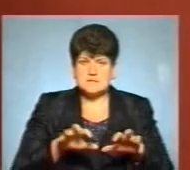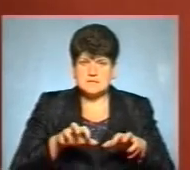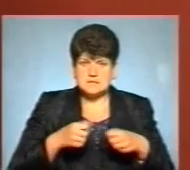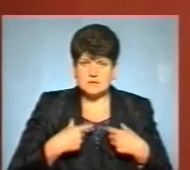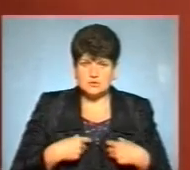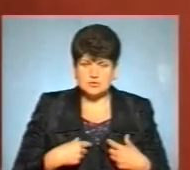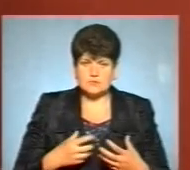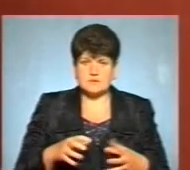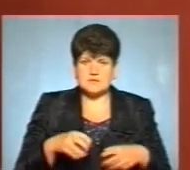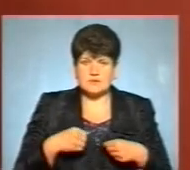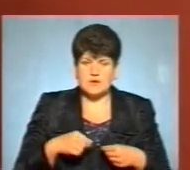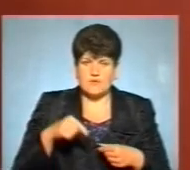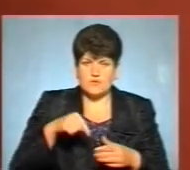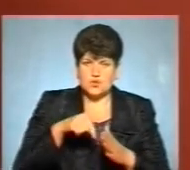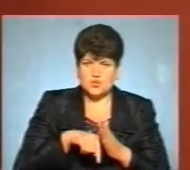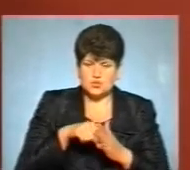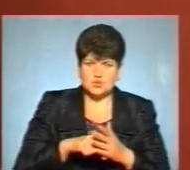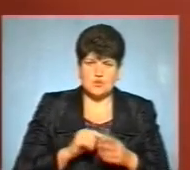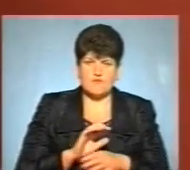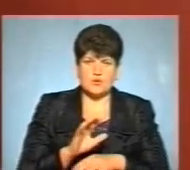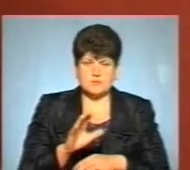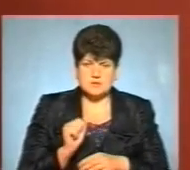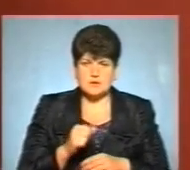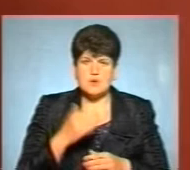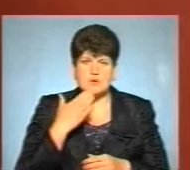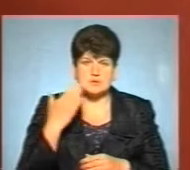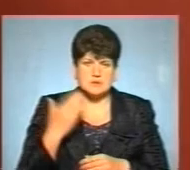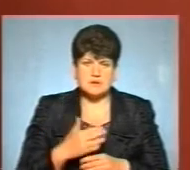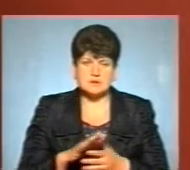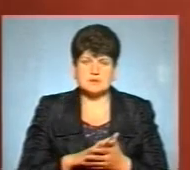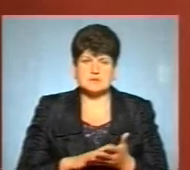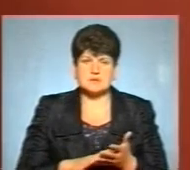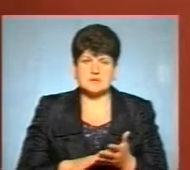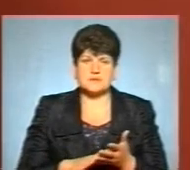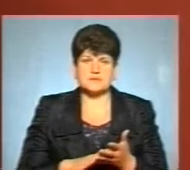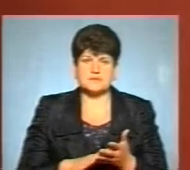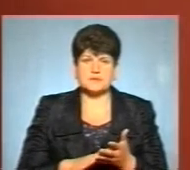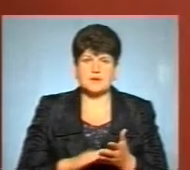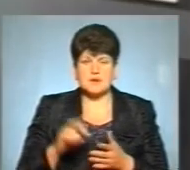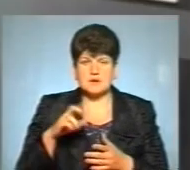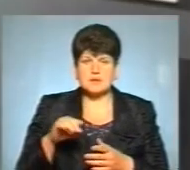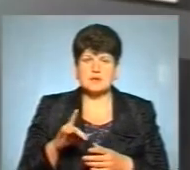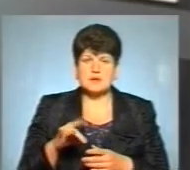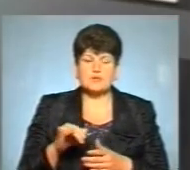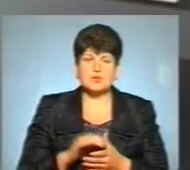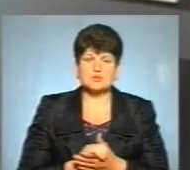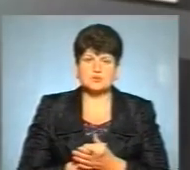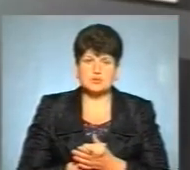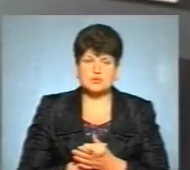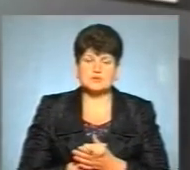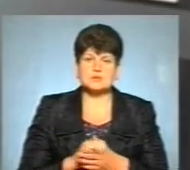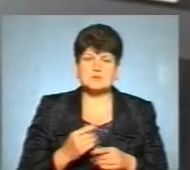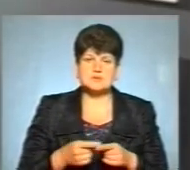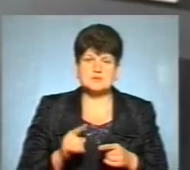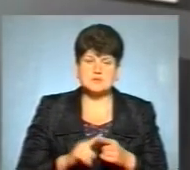стимулювання внутрішнього виробництва. От останні заява з країн Європейського співтовариства,